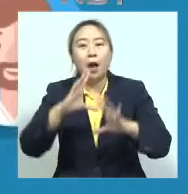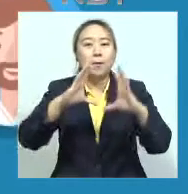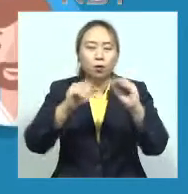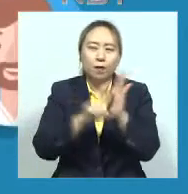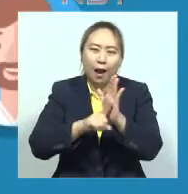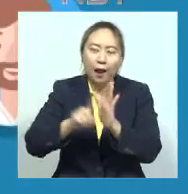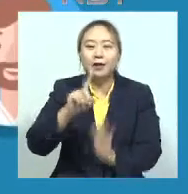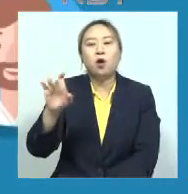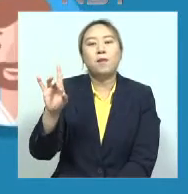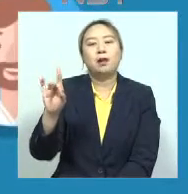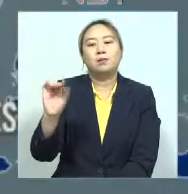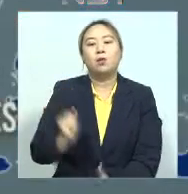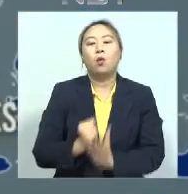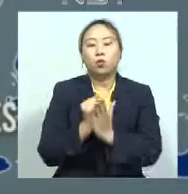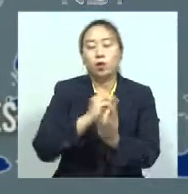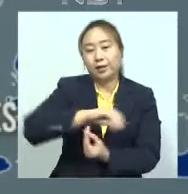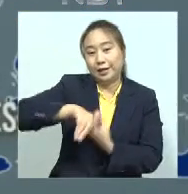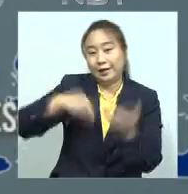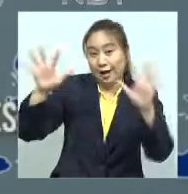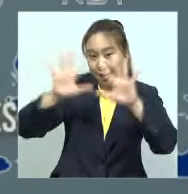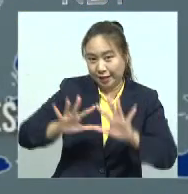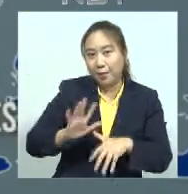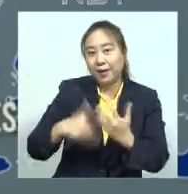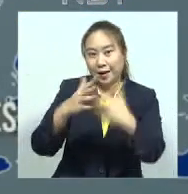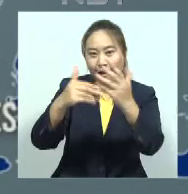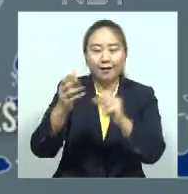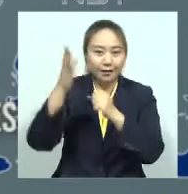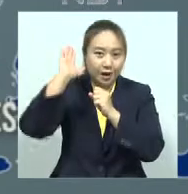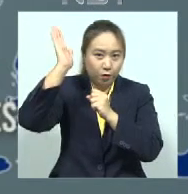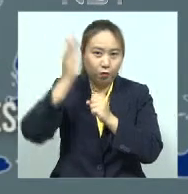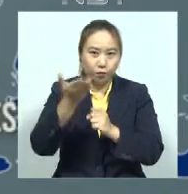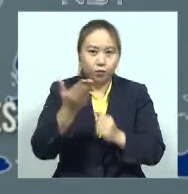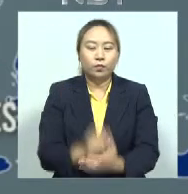ยในการช่วยพัฒนาเศรษฐกิจกลุ่มอาเซียนไปฟังเสียงท่านนายกดูครับ